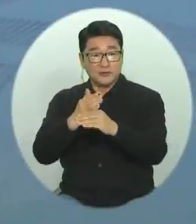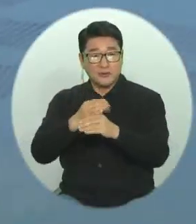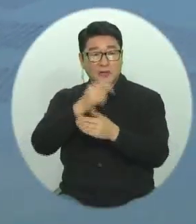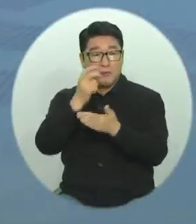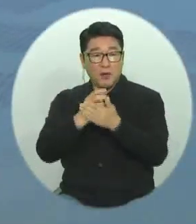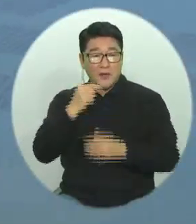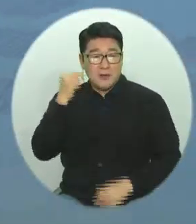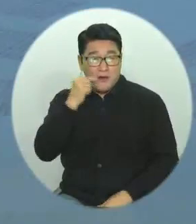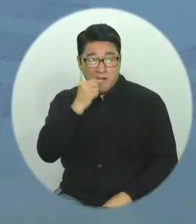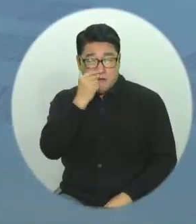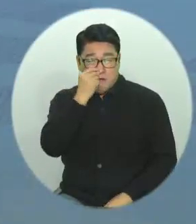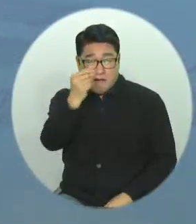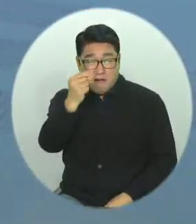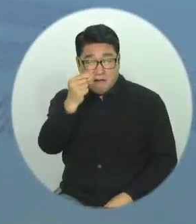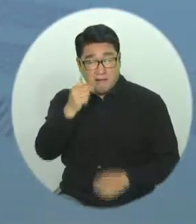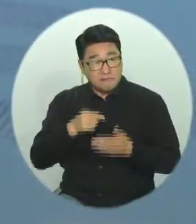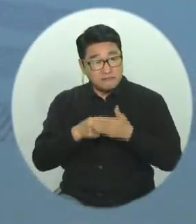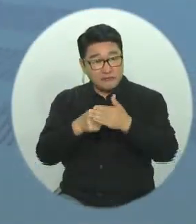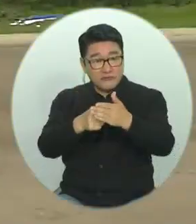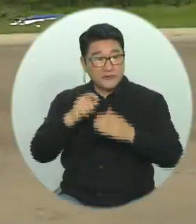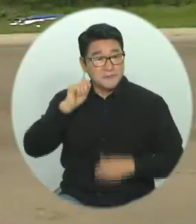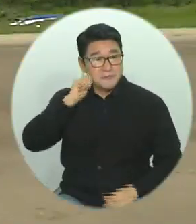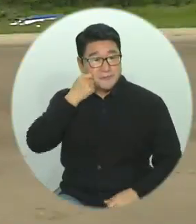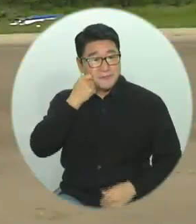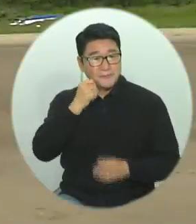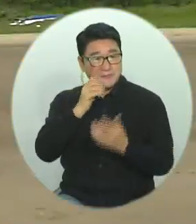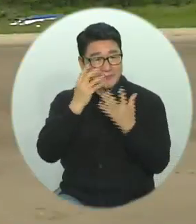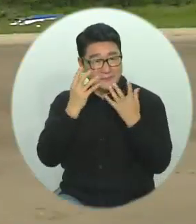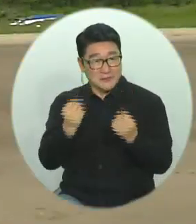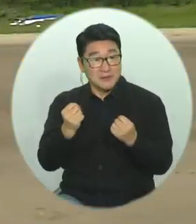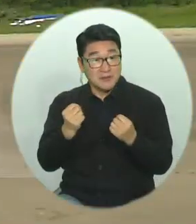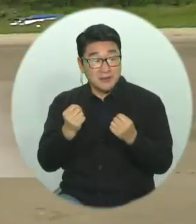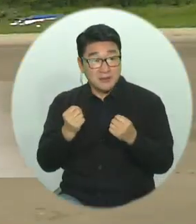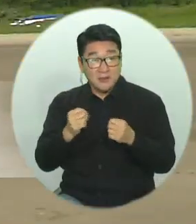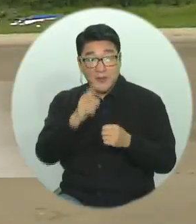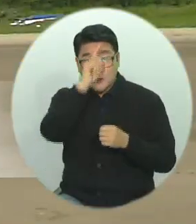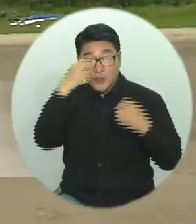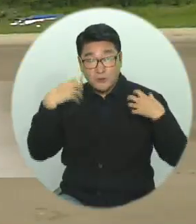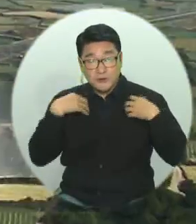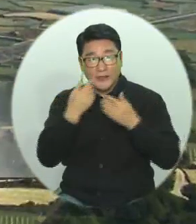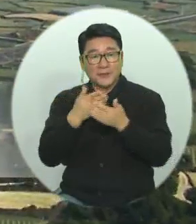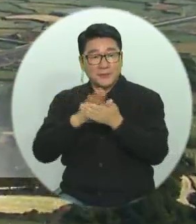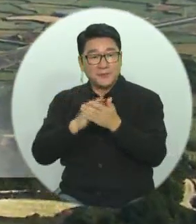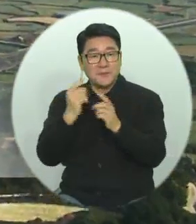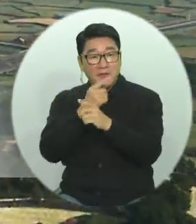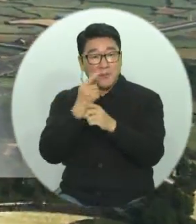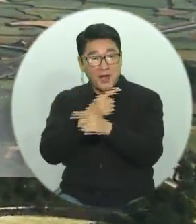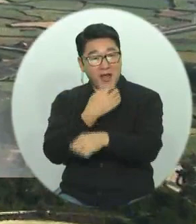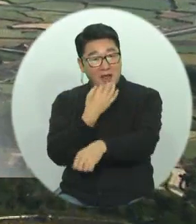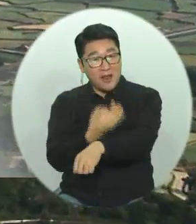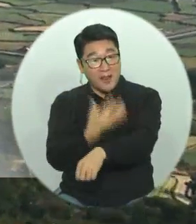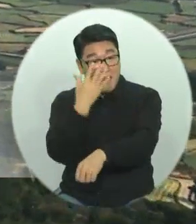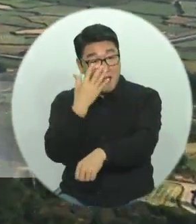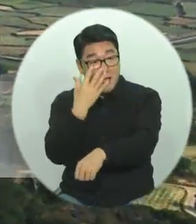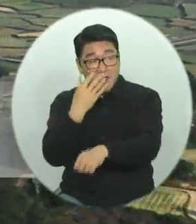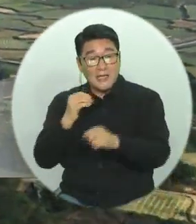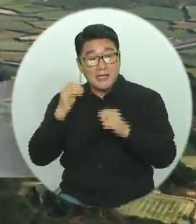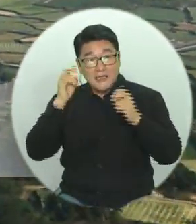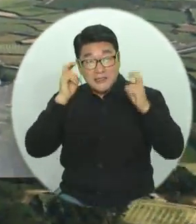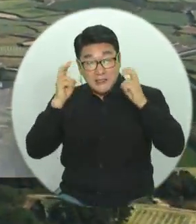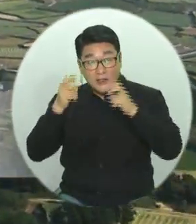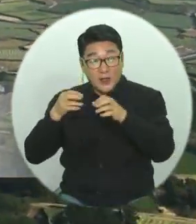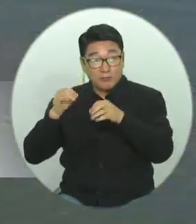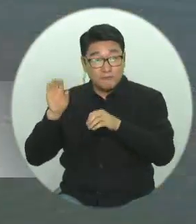규제들 인해 사업 추진에 어려움이 많았습니다 정부가 각종 규제를 개선하고 행정 절차를 단축하는 기업 투자